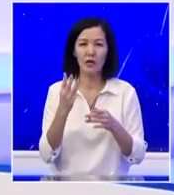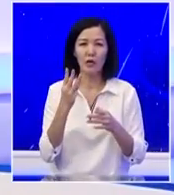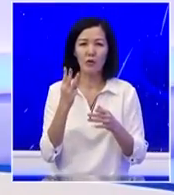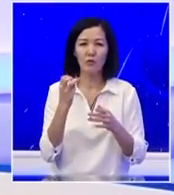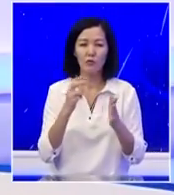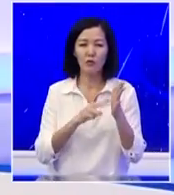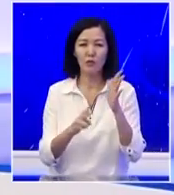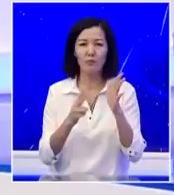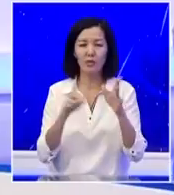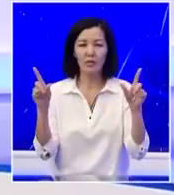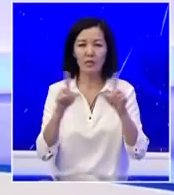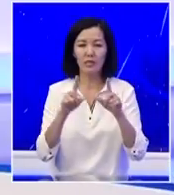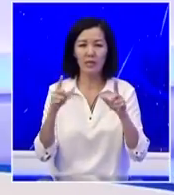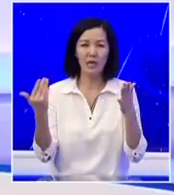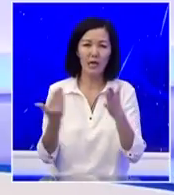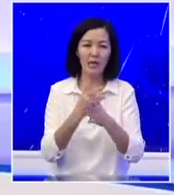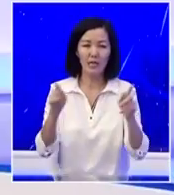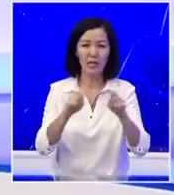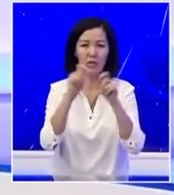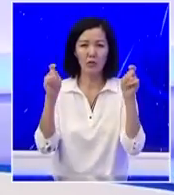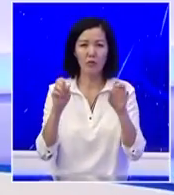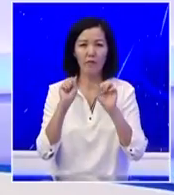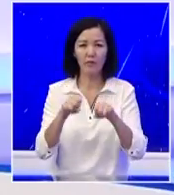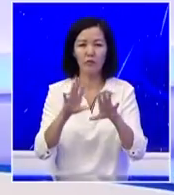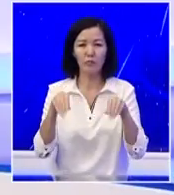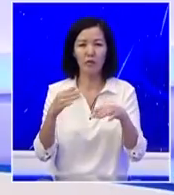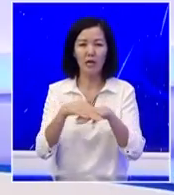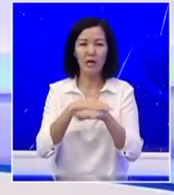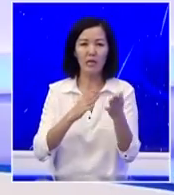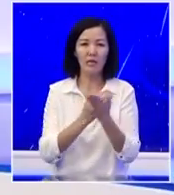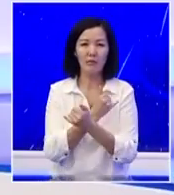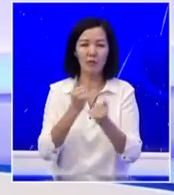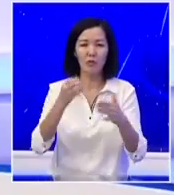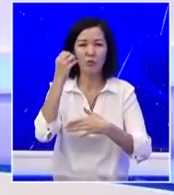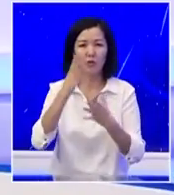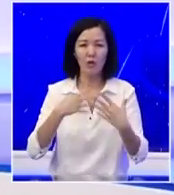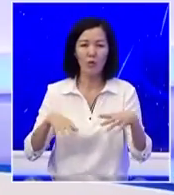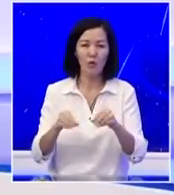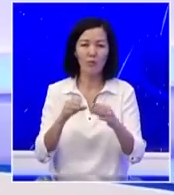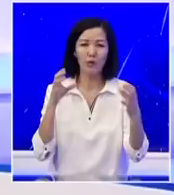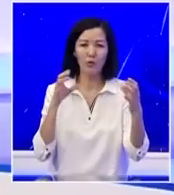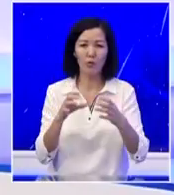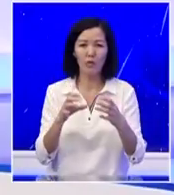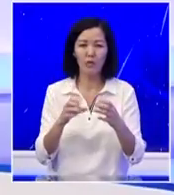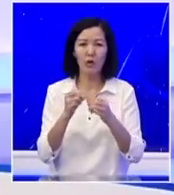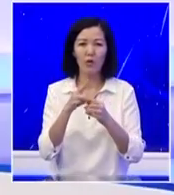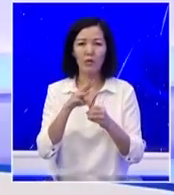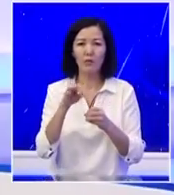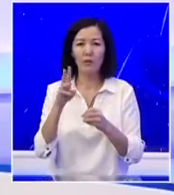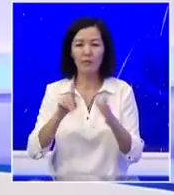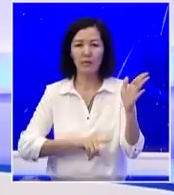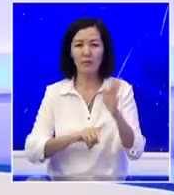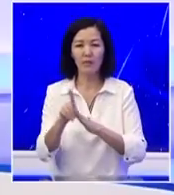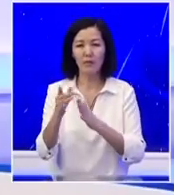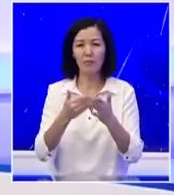жұмыс қайта бастауға мүмкіндік беріліп отыр. Халыққа қызмет көрсету орталықтары, қоғамдық көліктер 12 мамырдан бастап